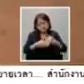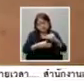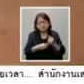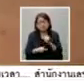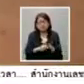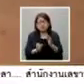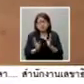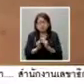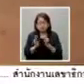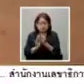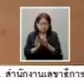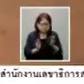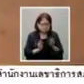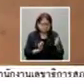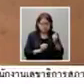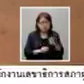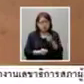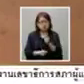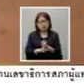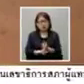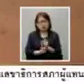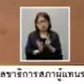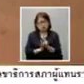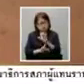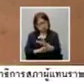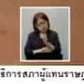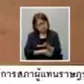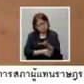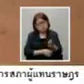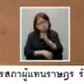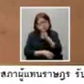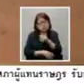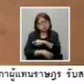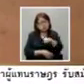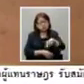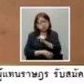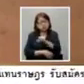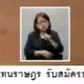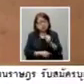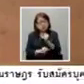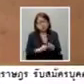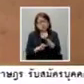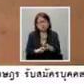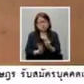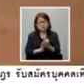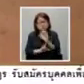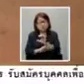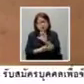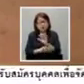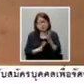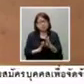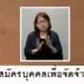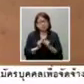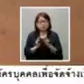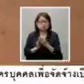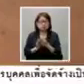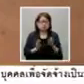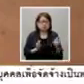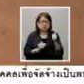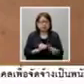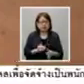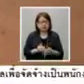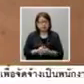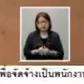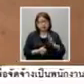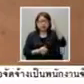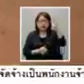ในข้อบังคับการประชุมสภานะครับถ้าท่านสมาชิกไม่ยึดมั่นมันก็เดินไปไม่ได้นะครับท่านกจิต